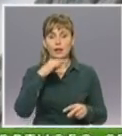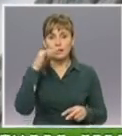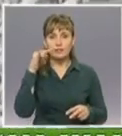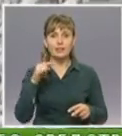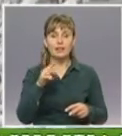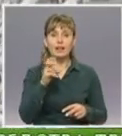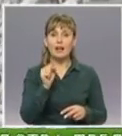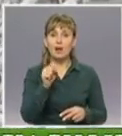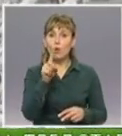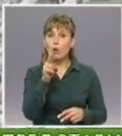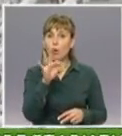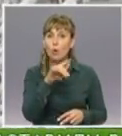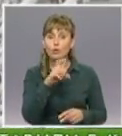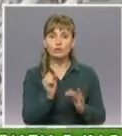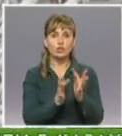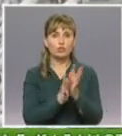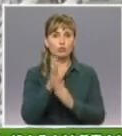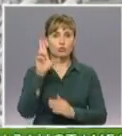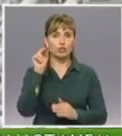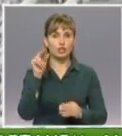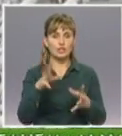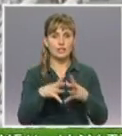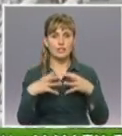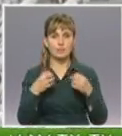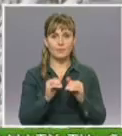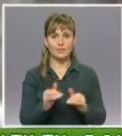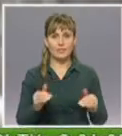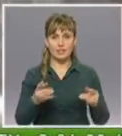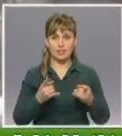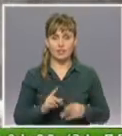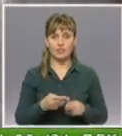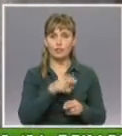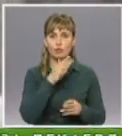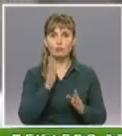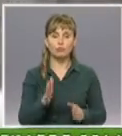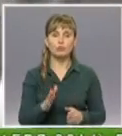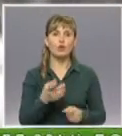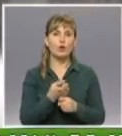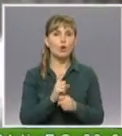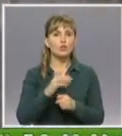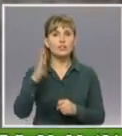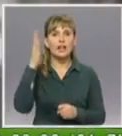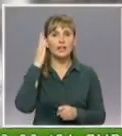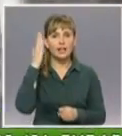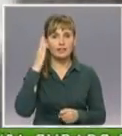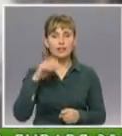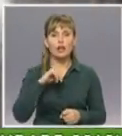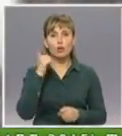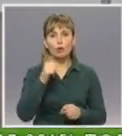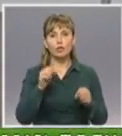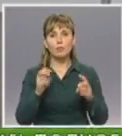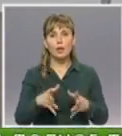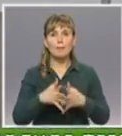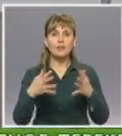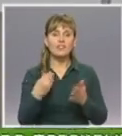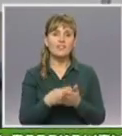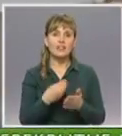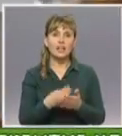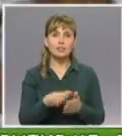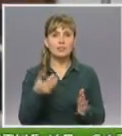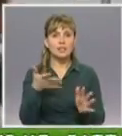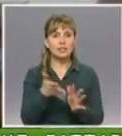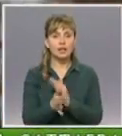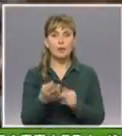партнерство, поэтому возрастет число счастливых браков. А дети, рожденные в это время, будут весьма талантливыми. Год опасен большими финансовыми